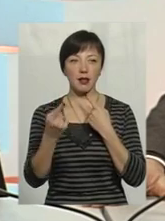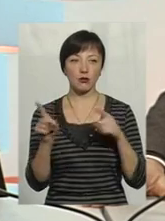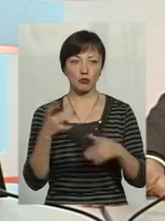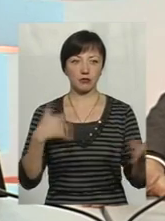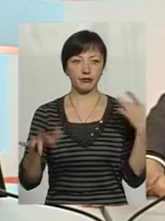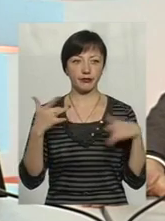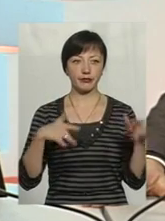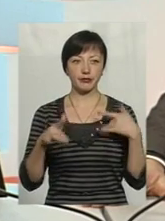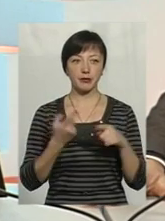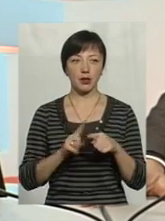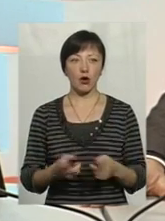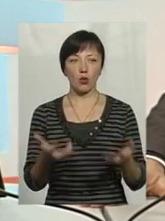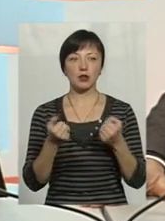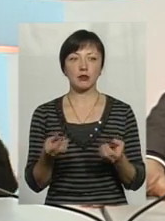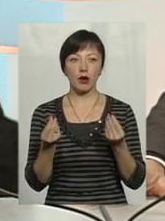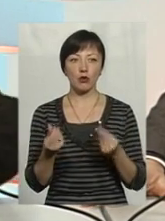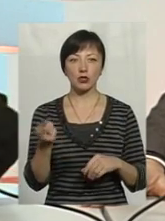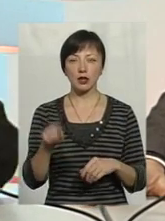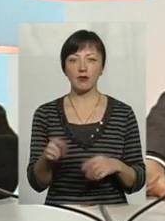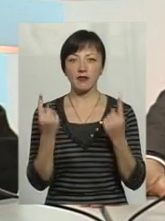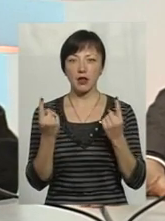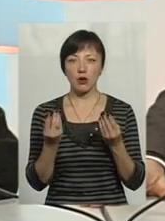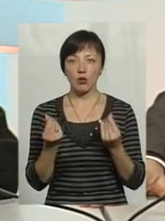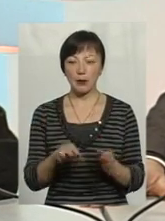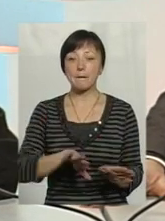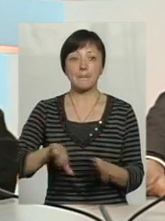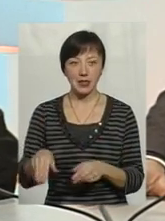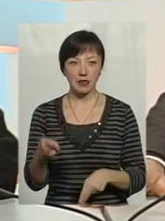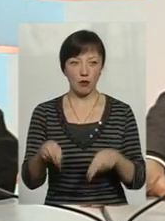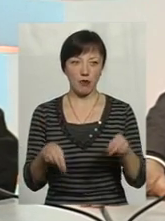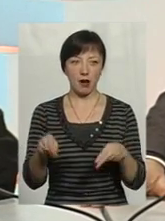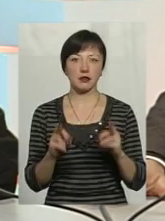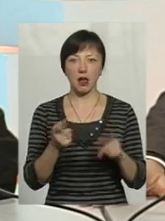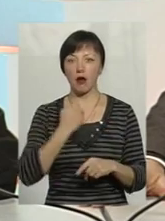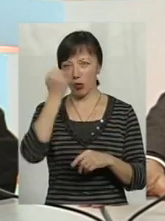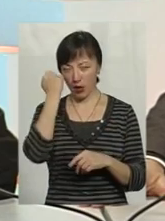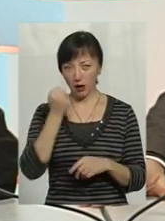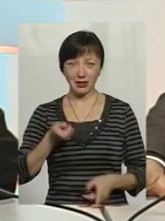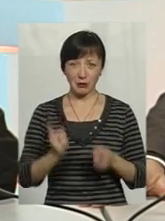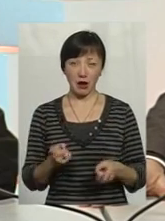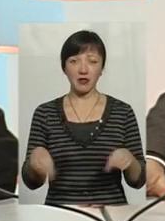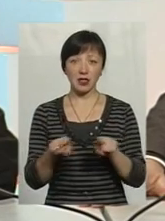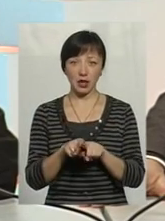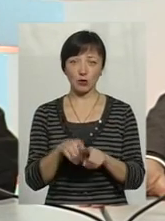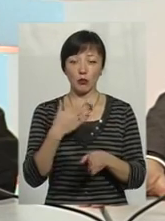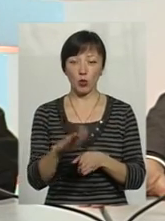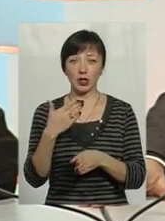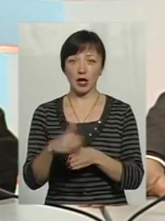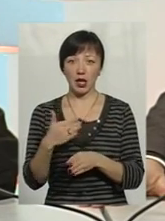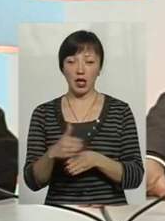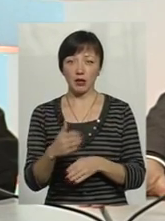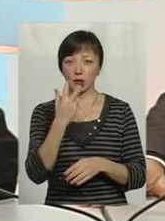оправдати отримання коштів, навіть великих коштів, і після операції, як подяку, да? Тому що насправді воно теж потихеньку